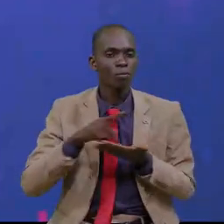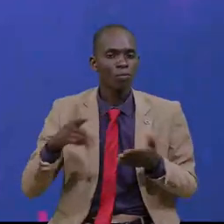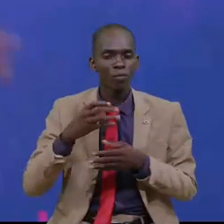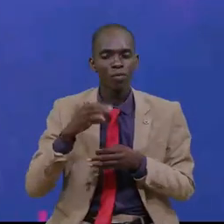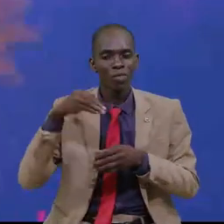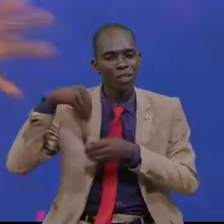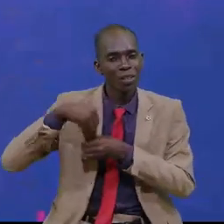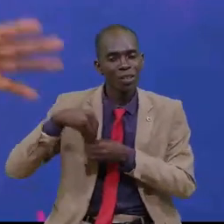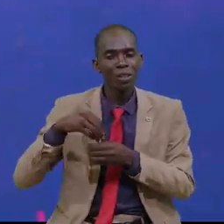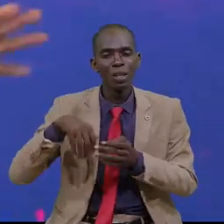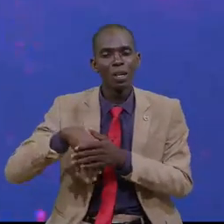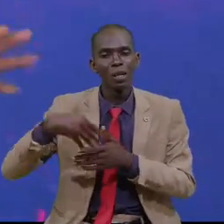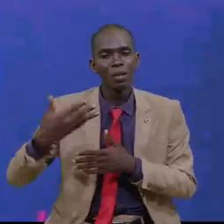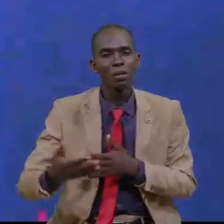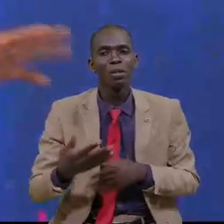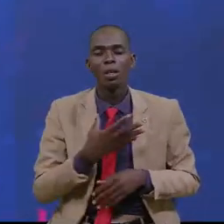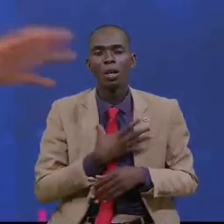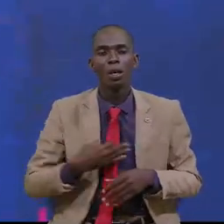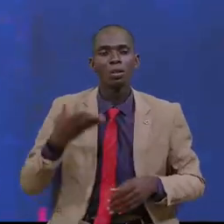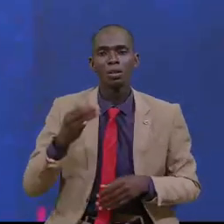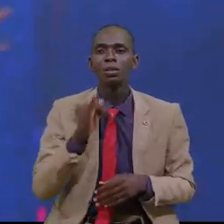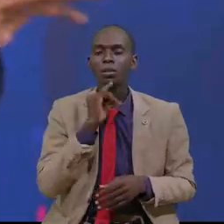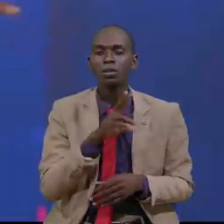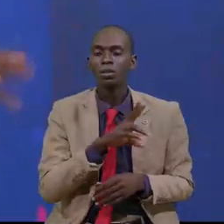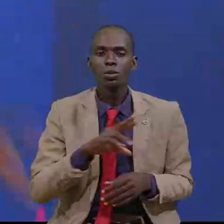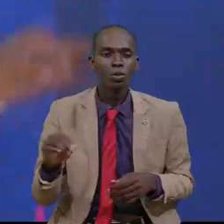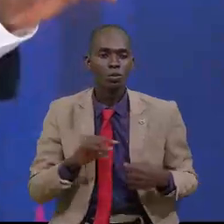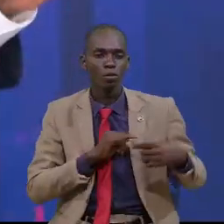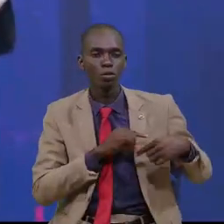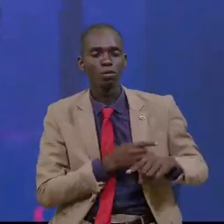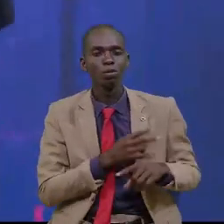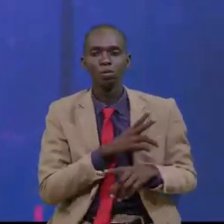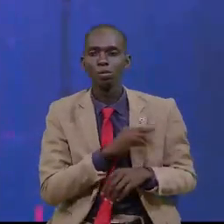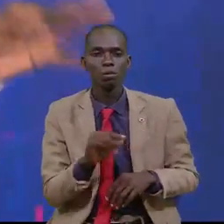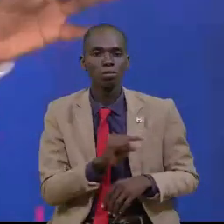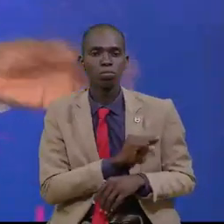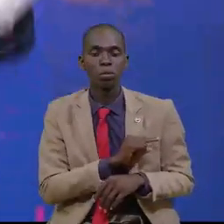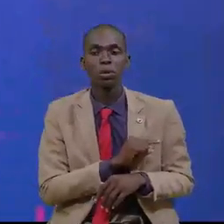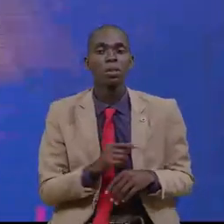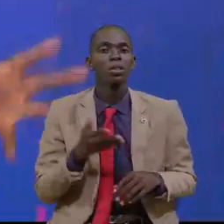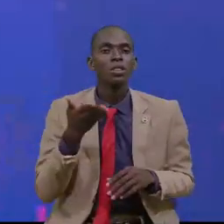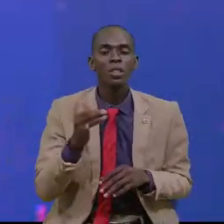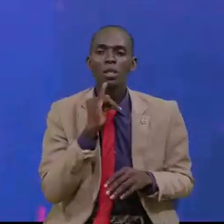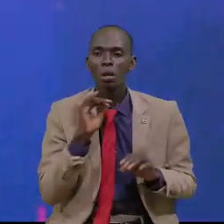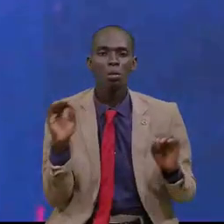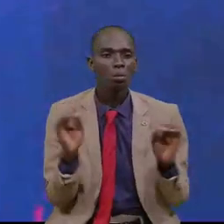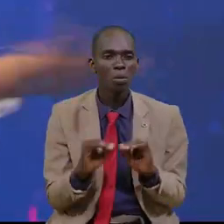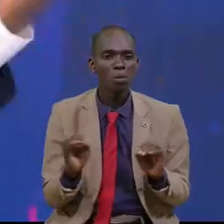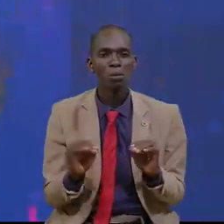purifiés de l'intérieur vers l'extérieur, il n'y a pas de culpabilité, pas de condamnation. Il